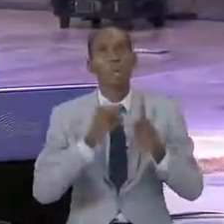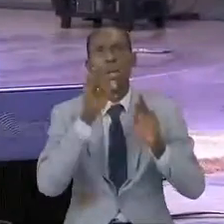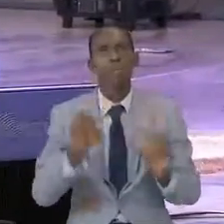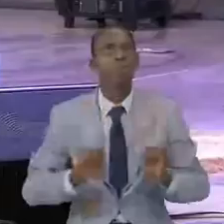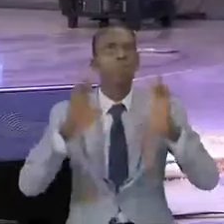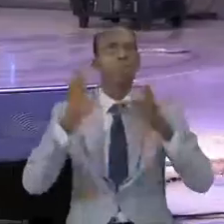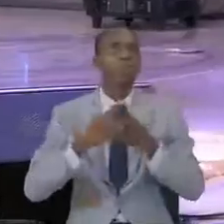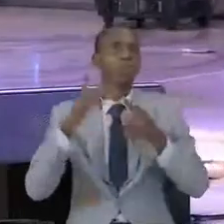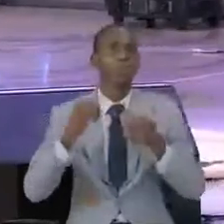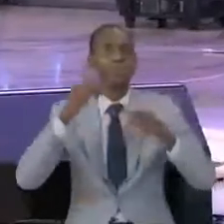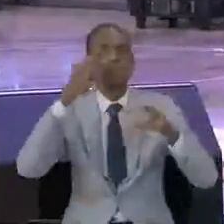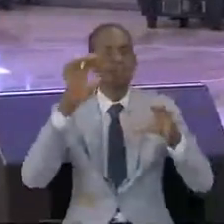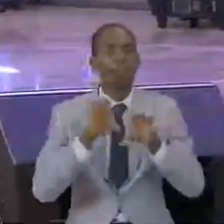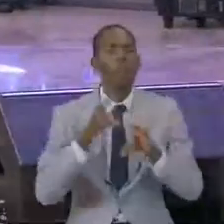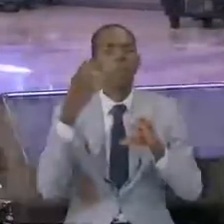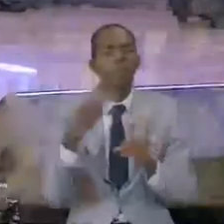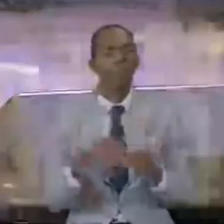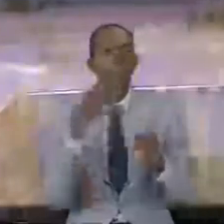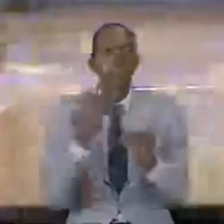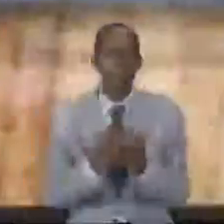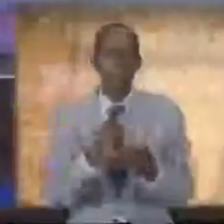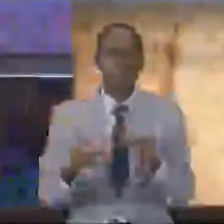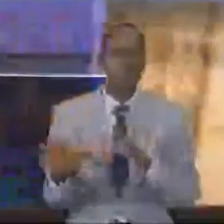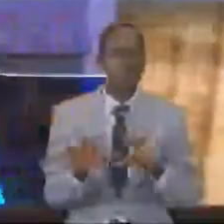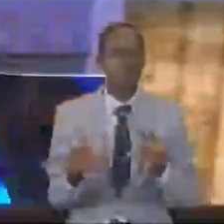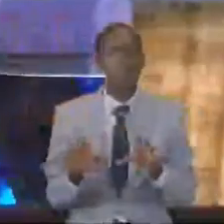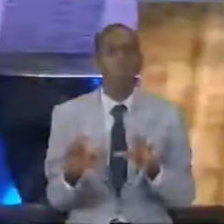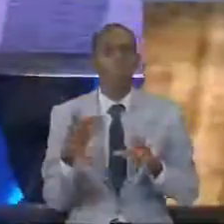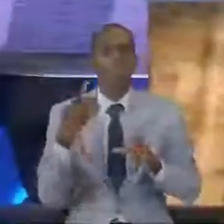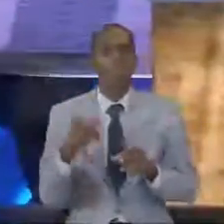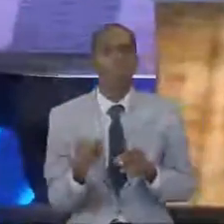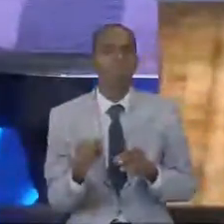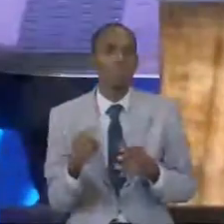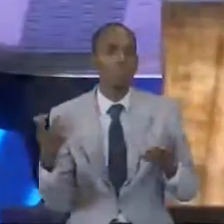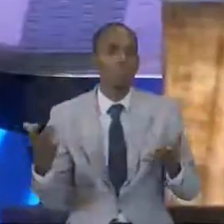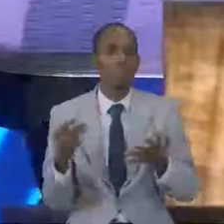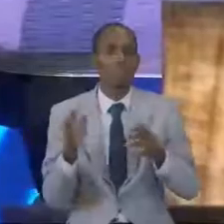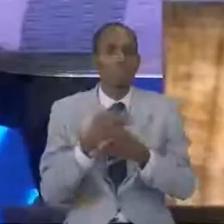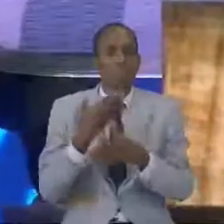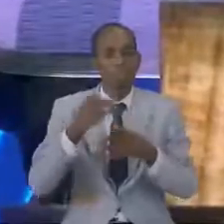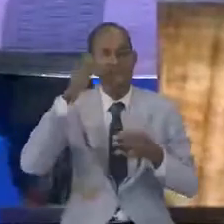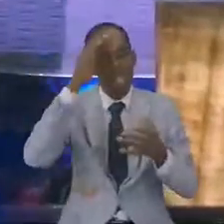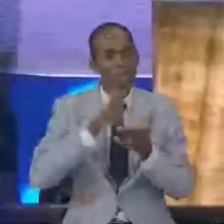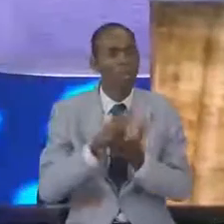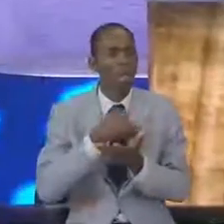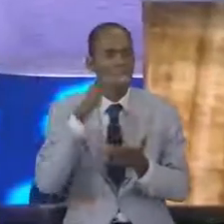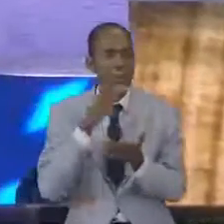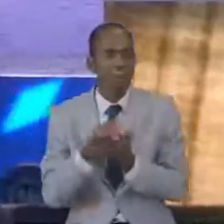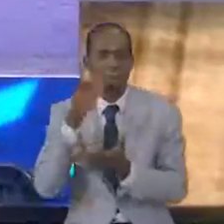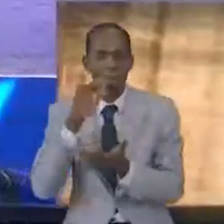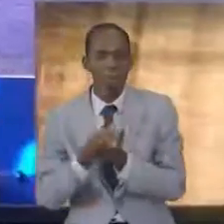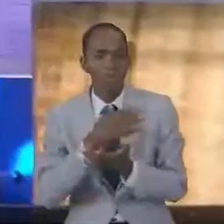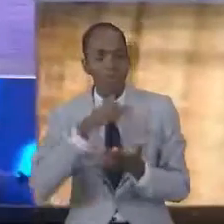je suis dans l'alliance à faire le bien entre le mari et la femme est entre la femme et